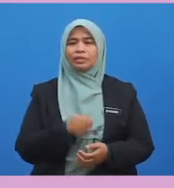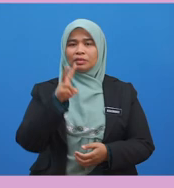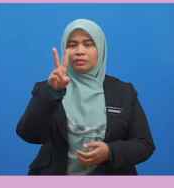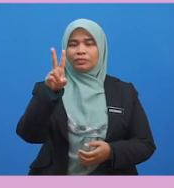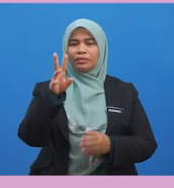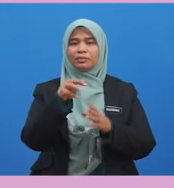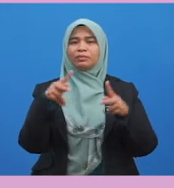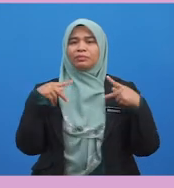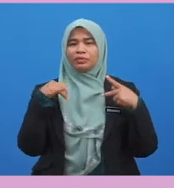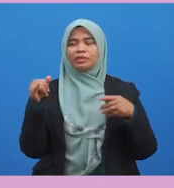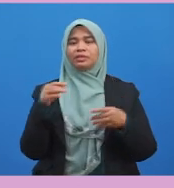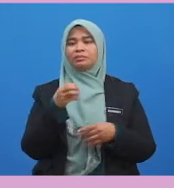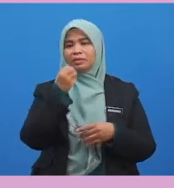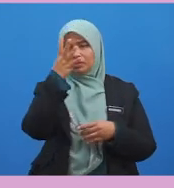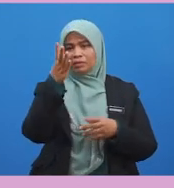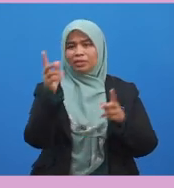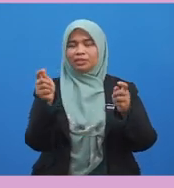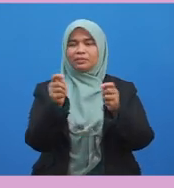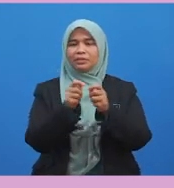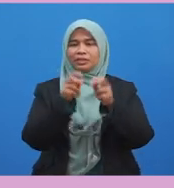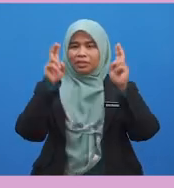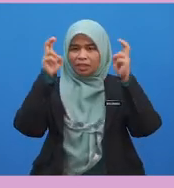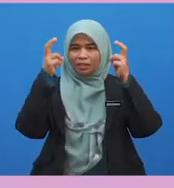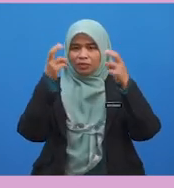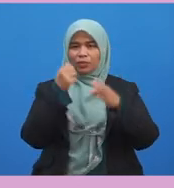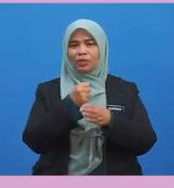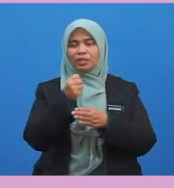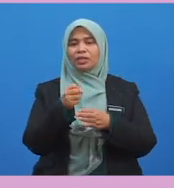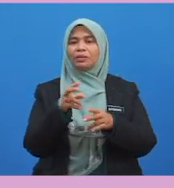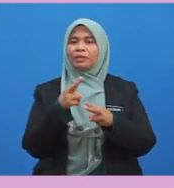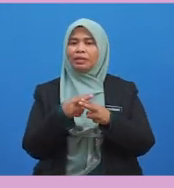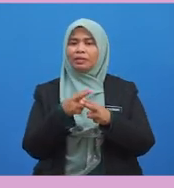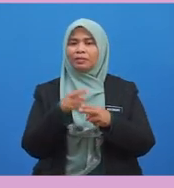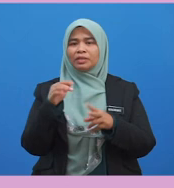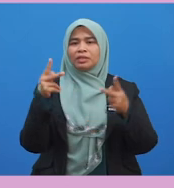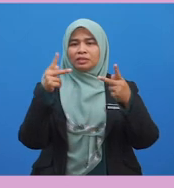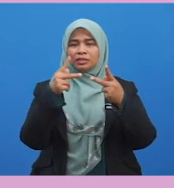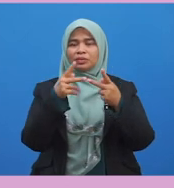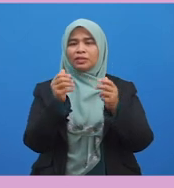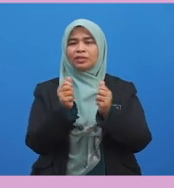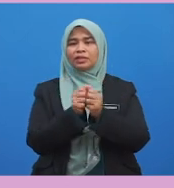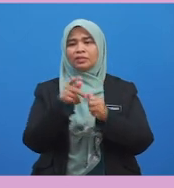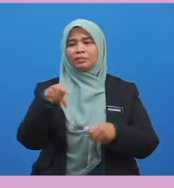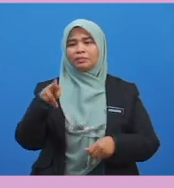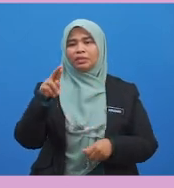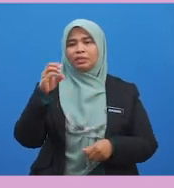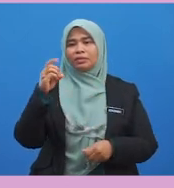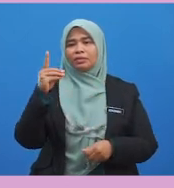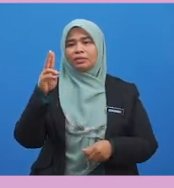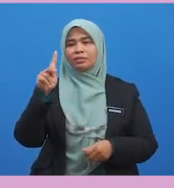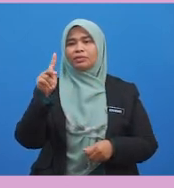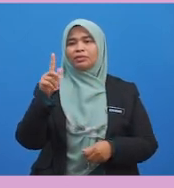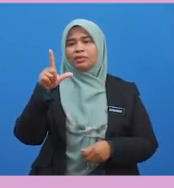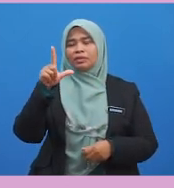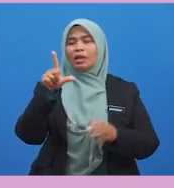Kedua, mempunyai maklumat seperti tajuk atau jenama yang sesuai dengan produk,